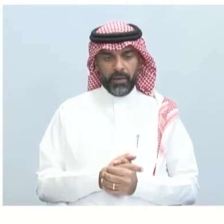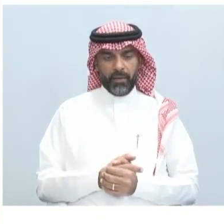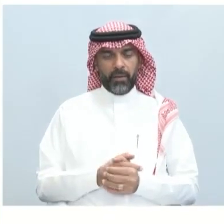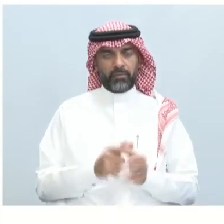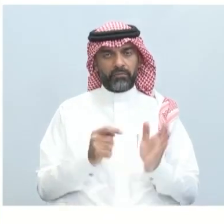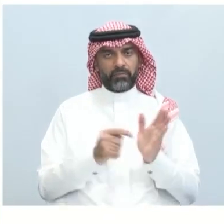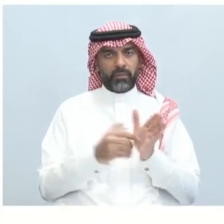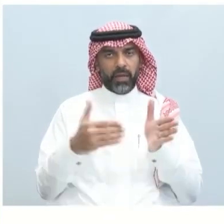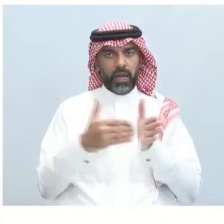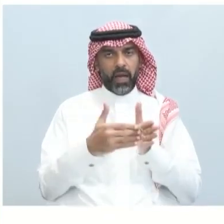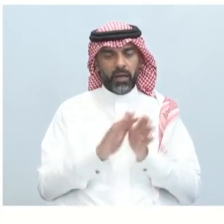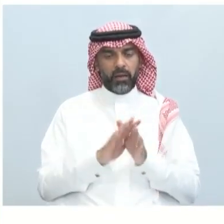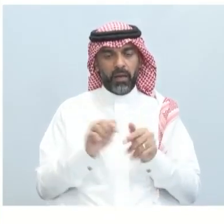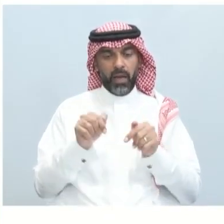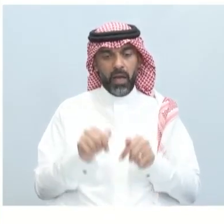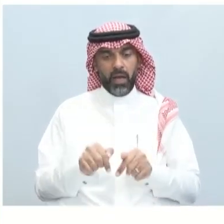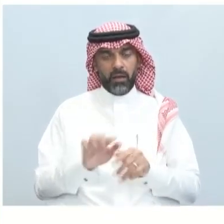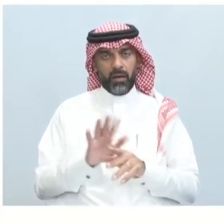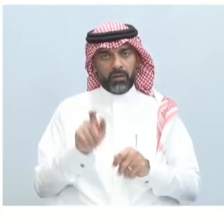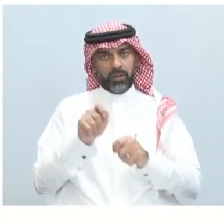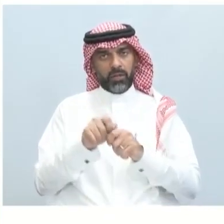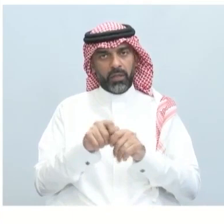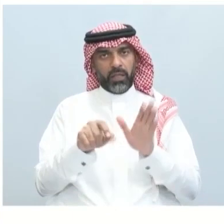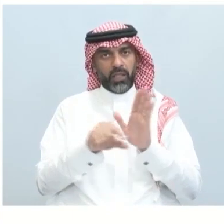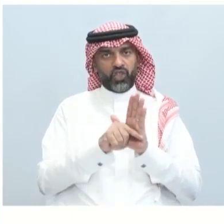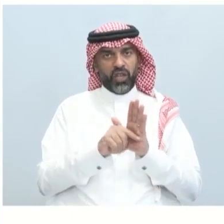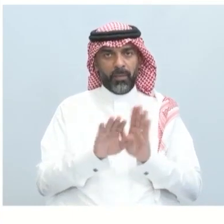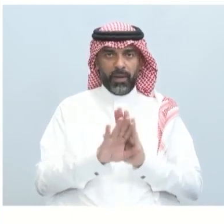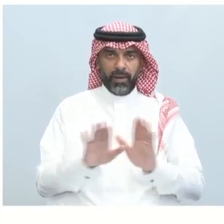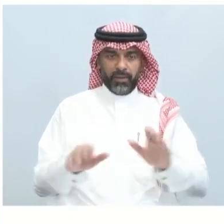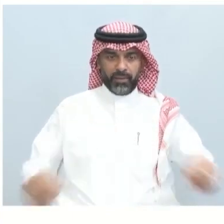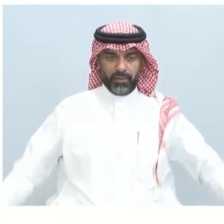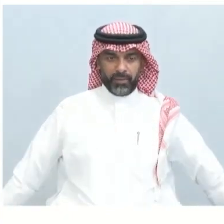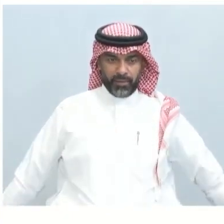فينيش. الآن قمنا بإعداد الحساب.